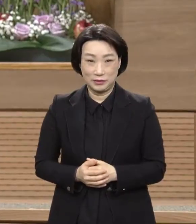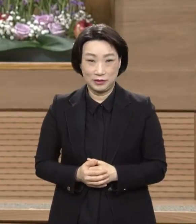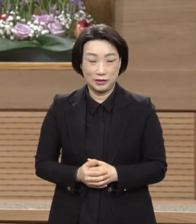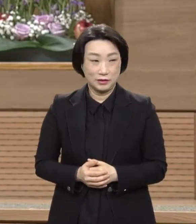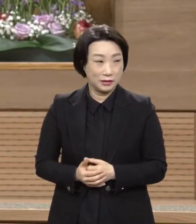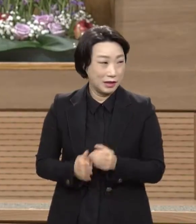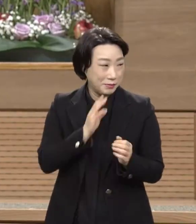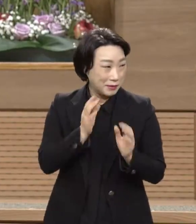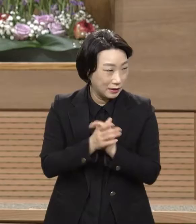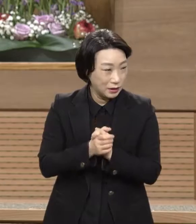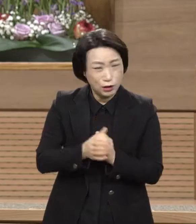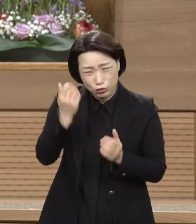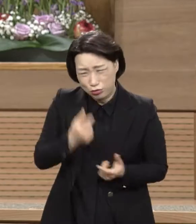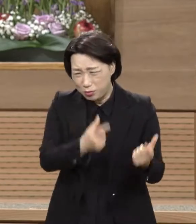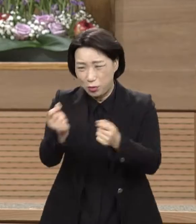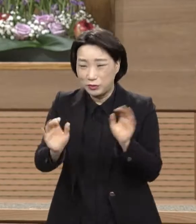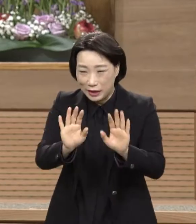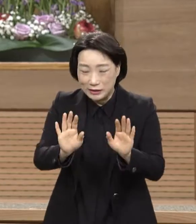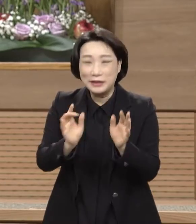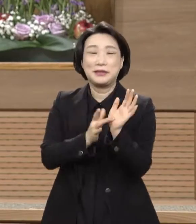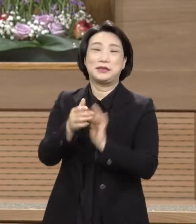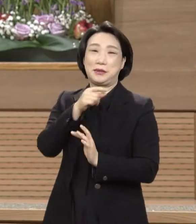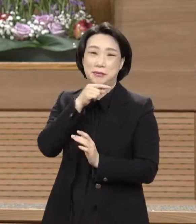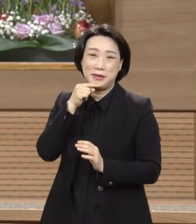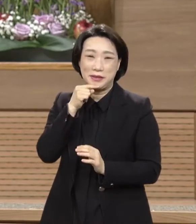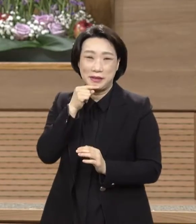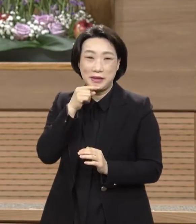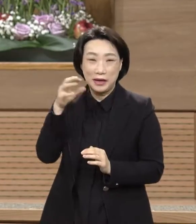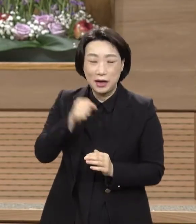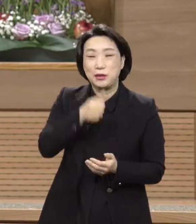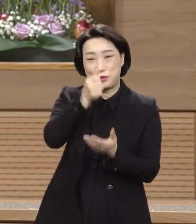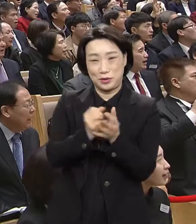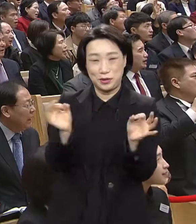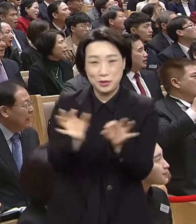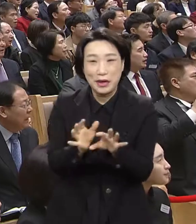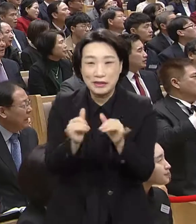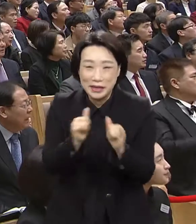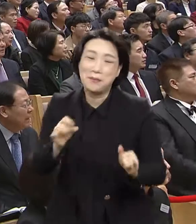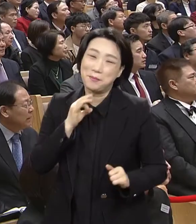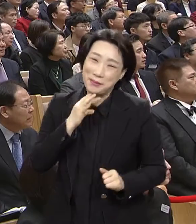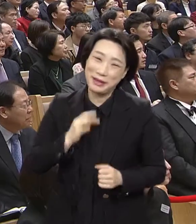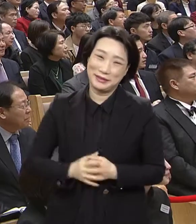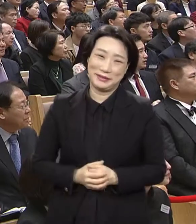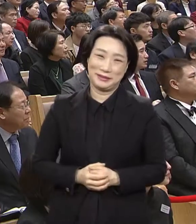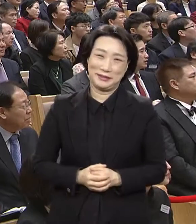아무나 그런 게 아니고 예수의 피로 속죄받은 사람만.